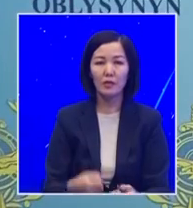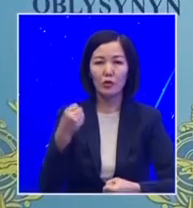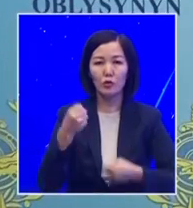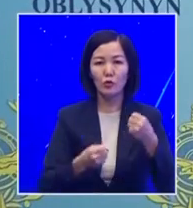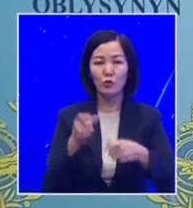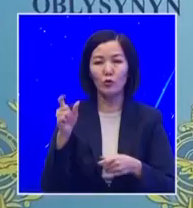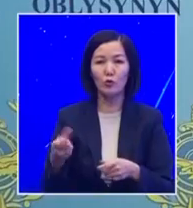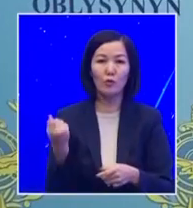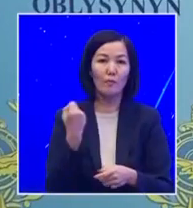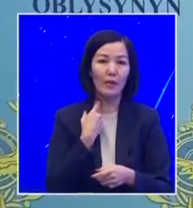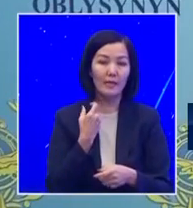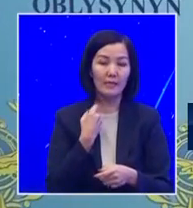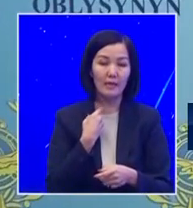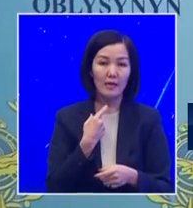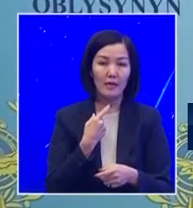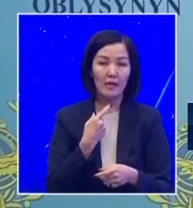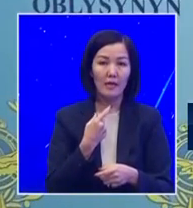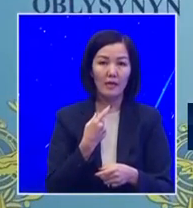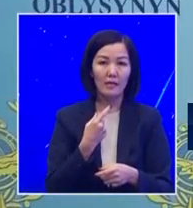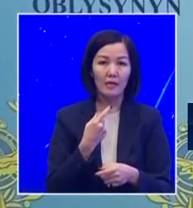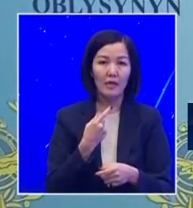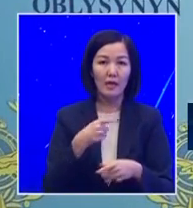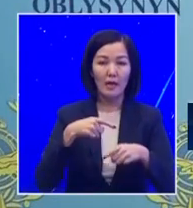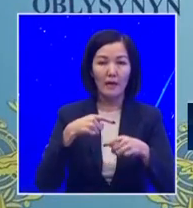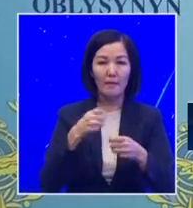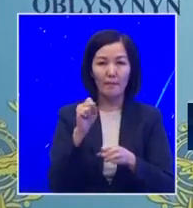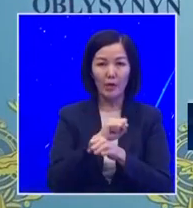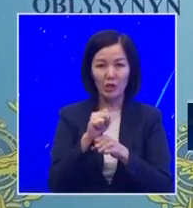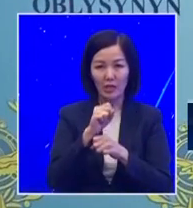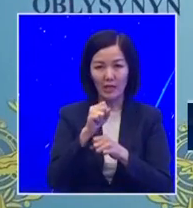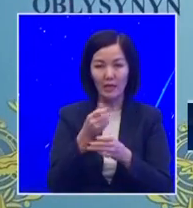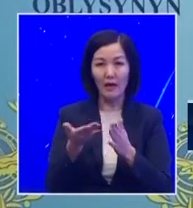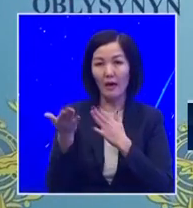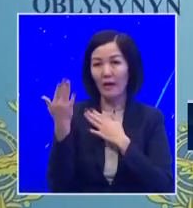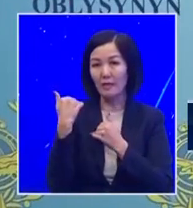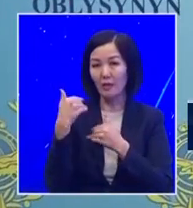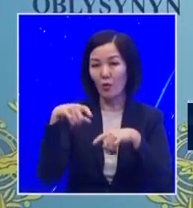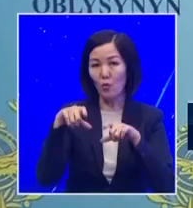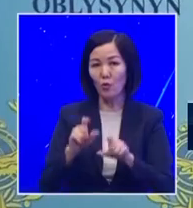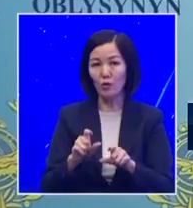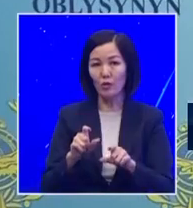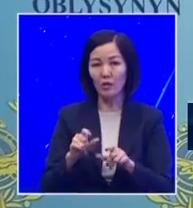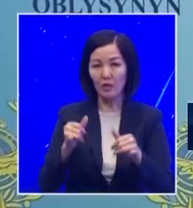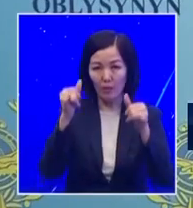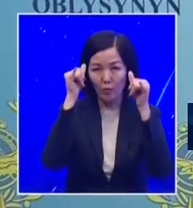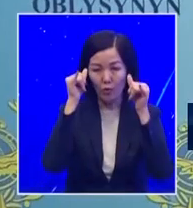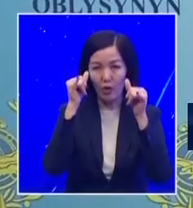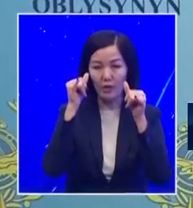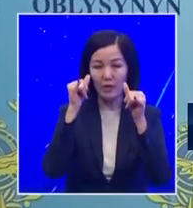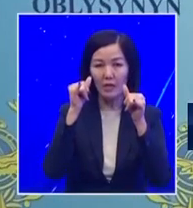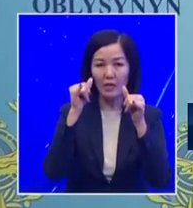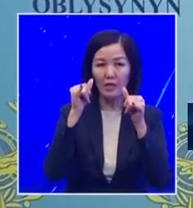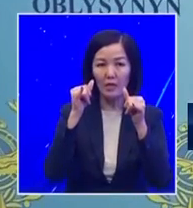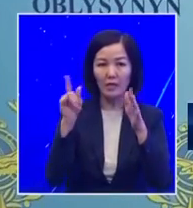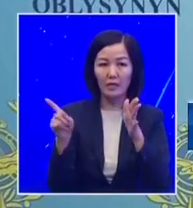Жүргізуші мас күйінде болған және салонның артқы орындығында бұқаны тасымалдаған. Бұған қоса 2009 жылы